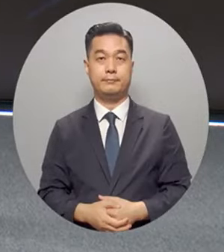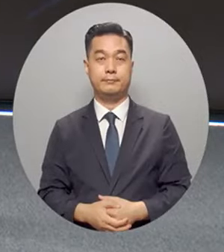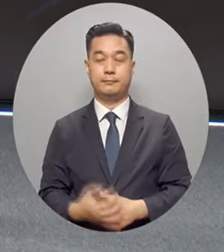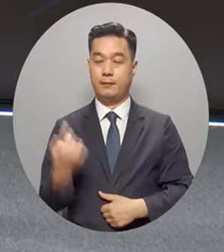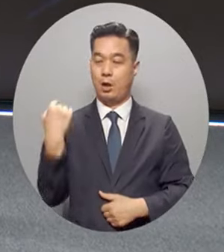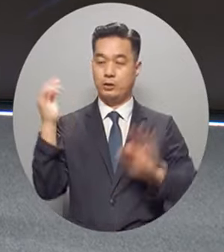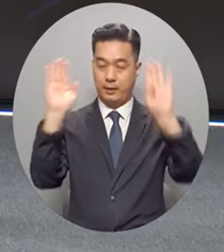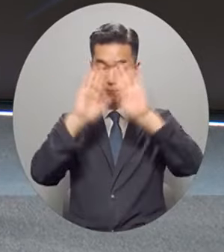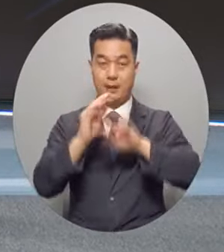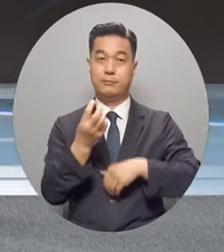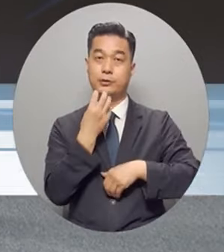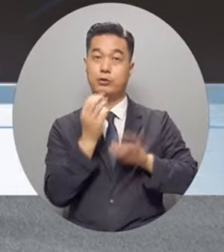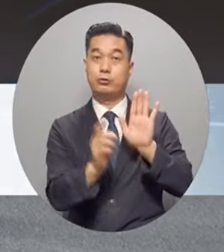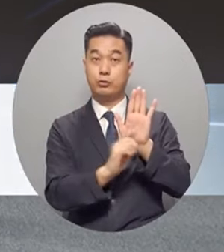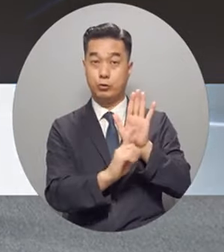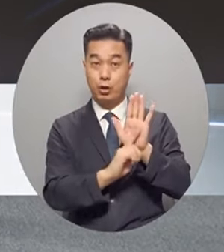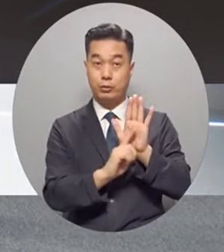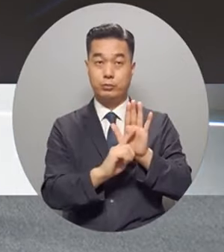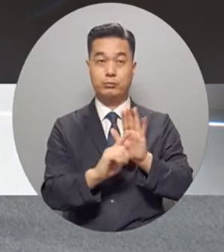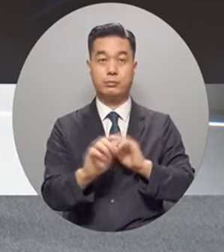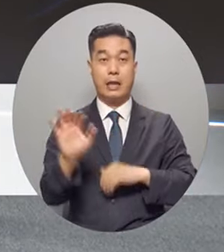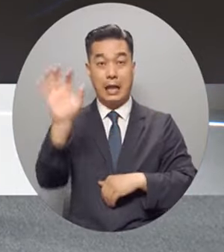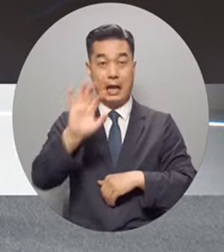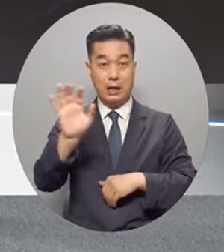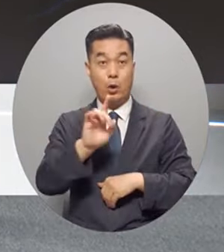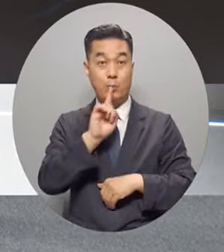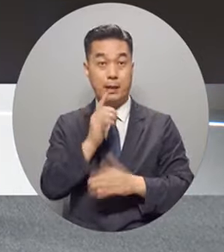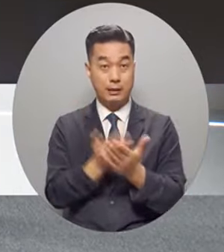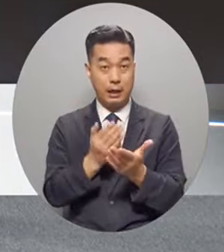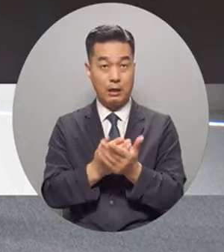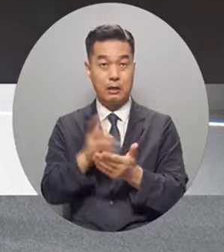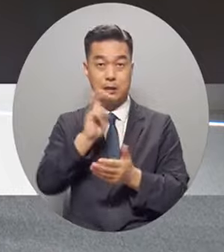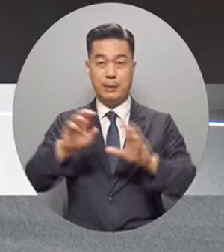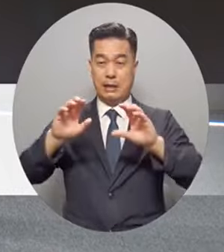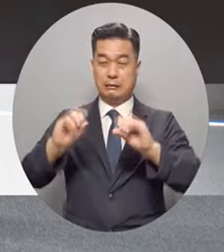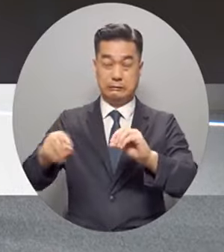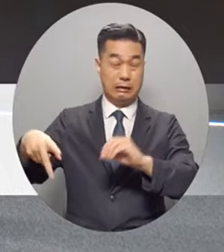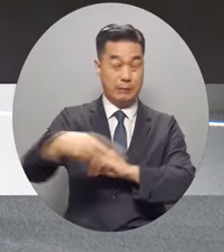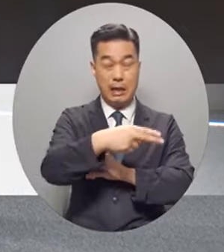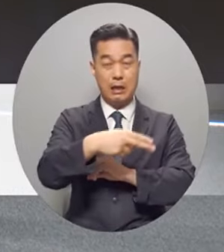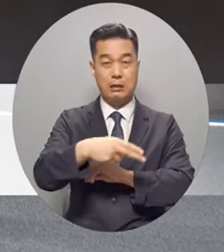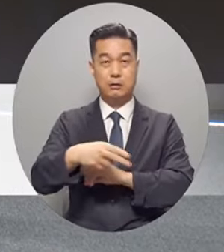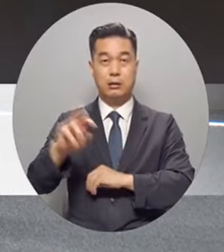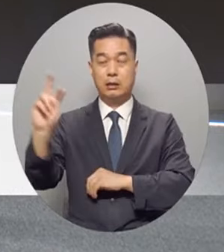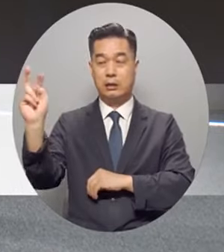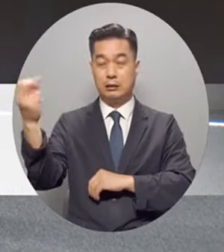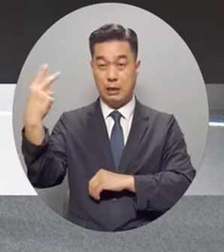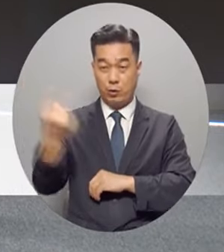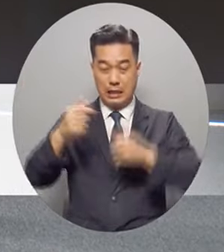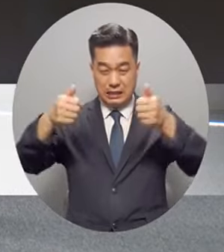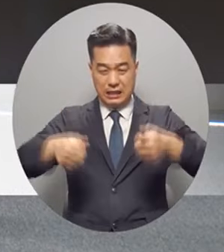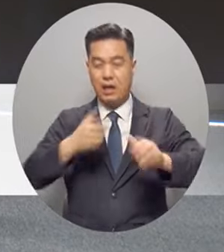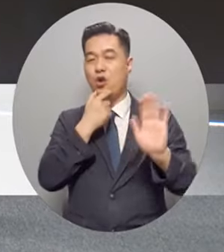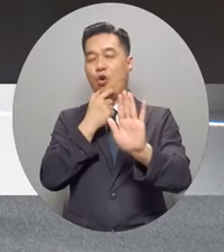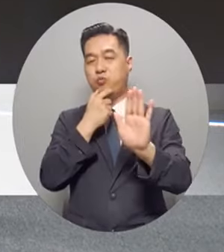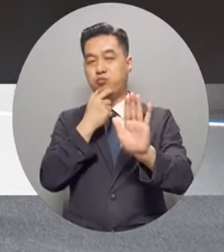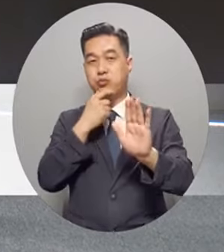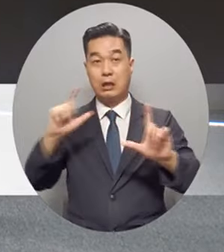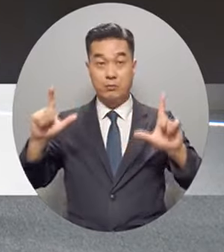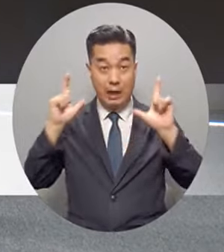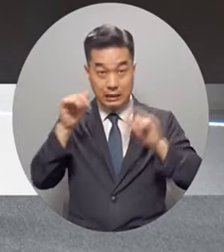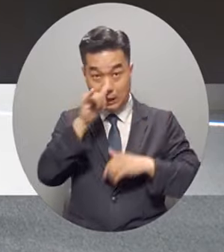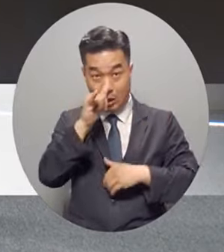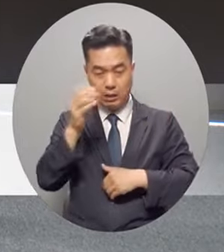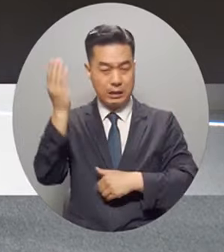어젯밤 서울 공연 도중 앙코르의 항의에 음악을 끊고 커튼콜도 거부한 스타의 행보가 화제입니다.